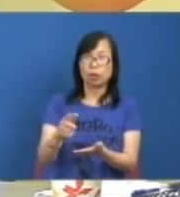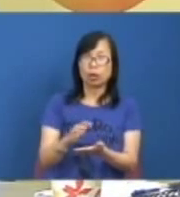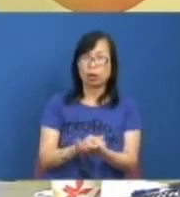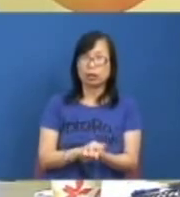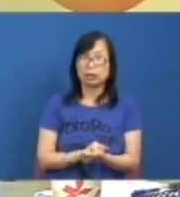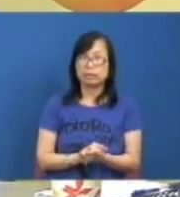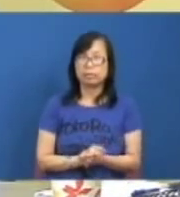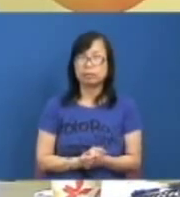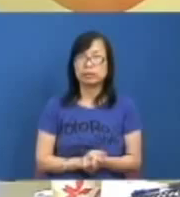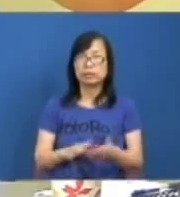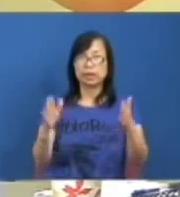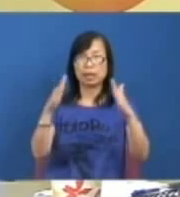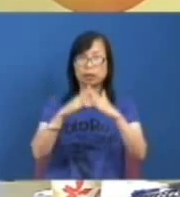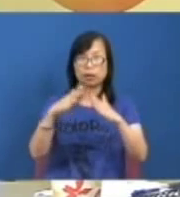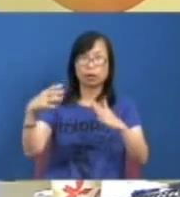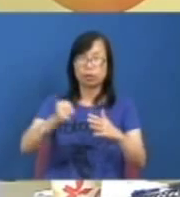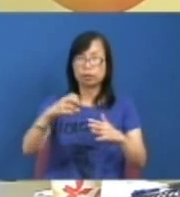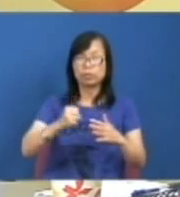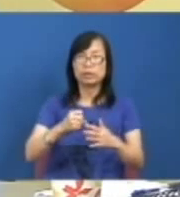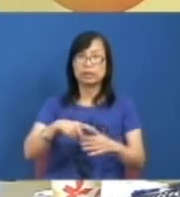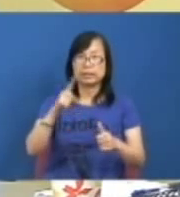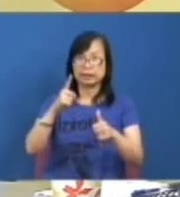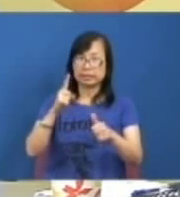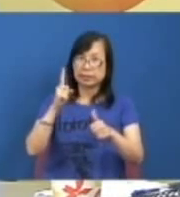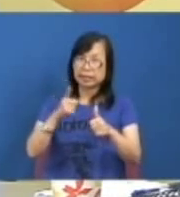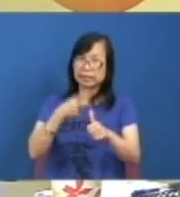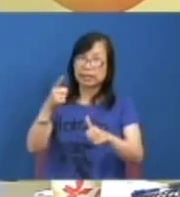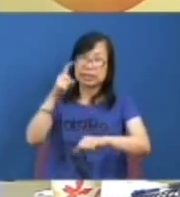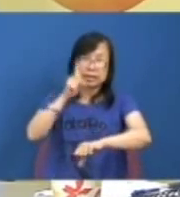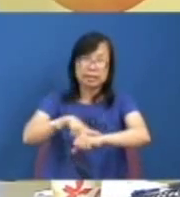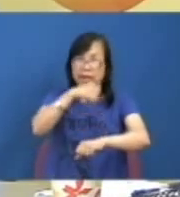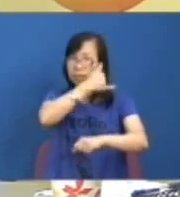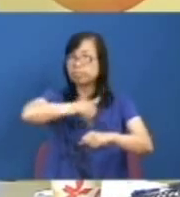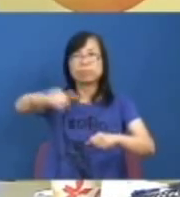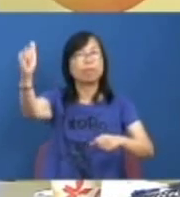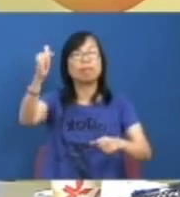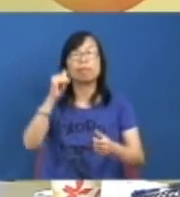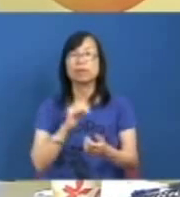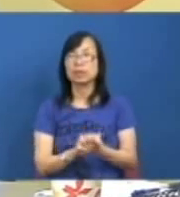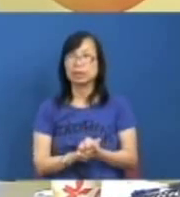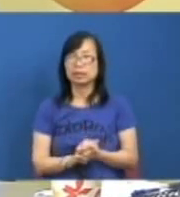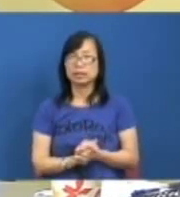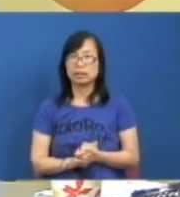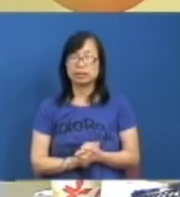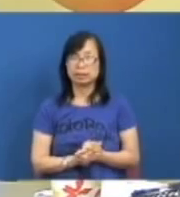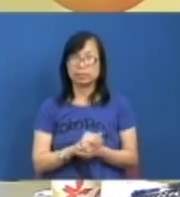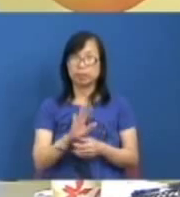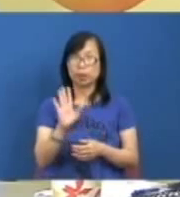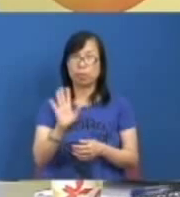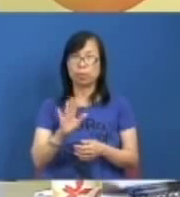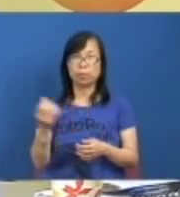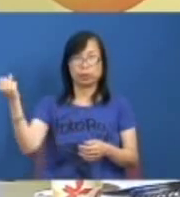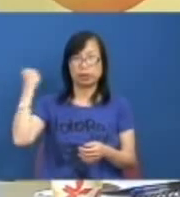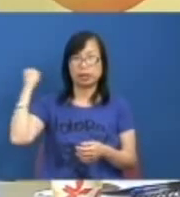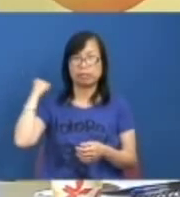個業户嚟講咧，佢最緊要第一時間逃離嗰個火場嘅啫嘛。咁變咗嚟講咧，佢根本冇呢個能